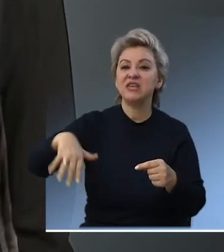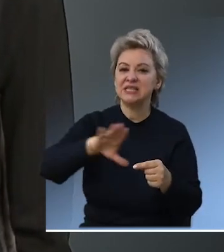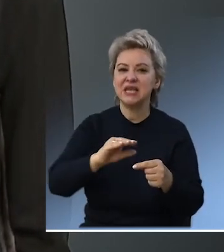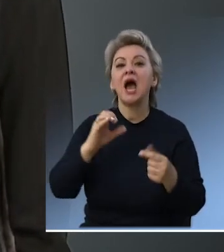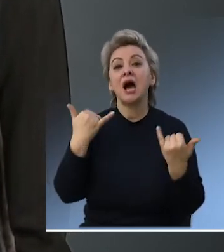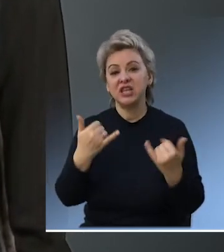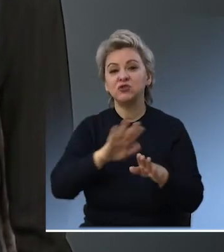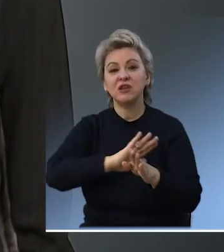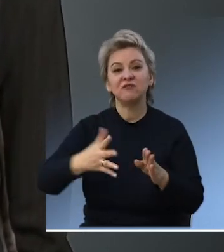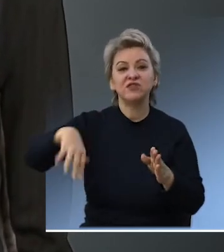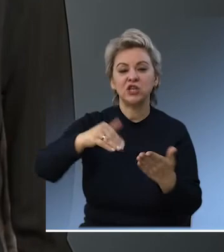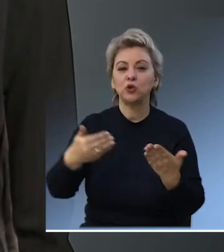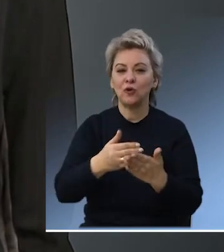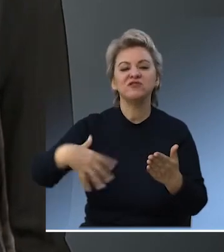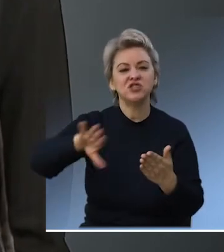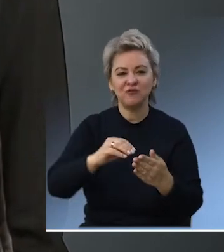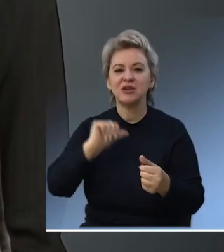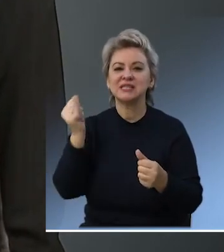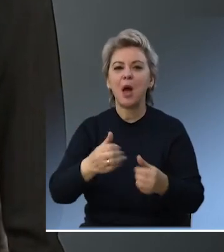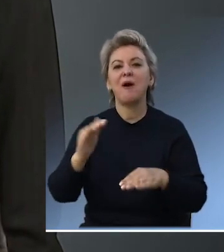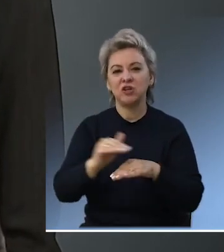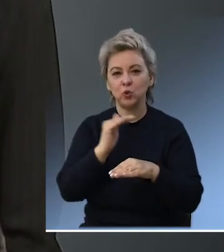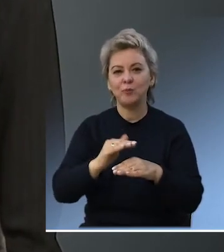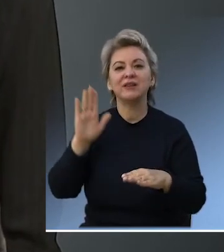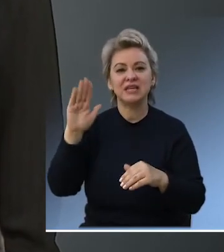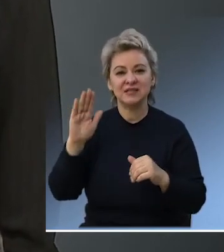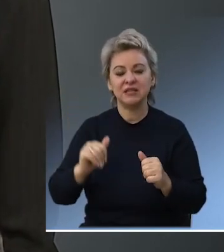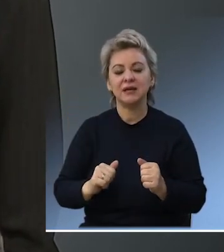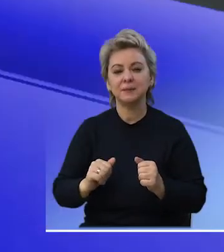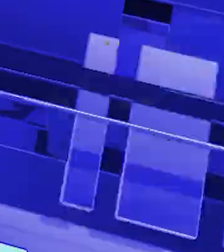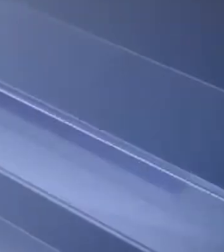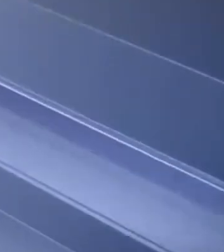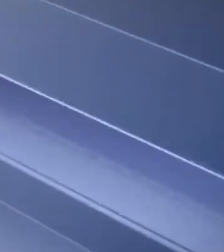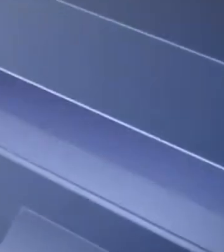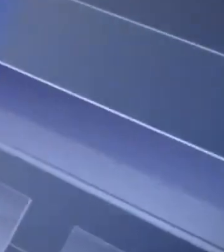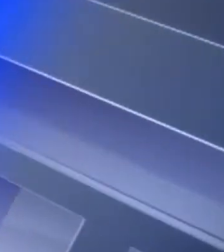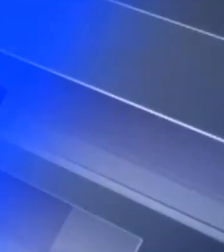и везде. А на сегодня это все новости. Всего вам самого доброго. До свидания.